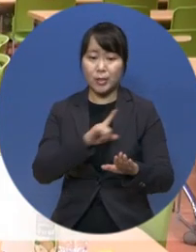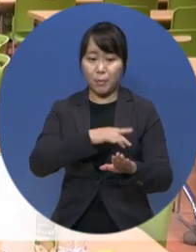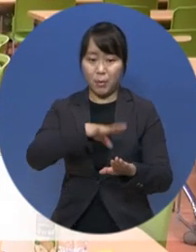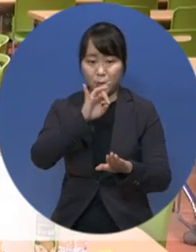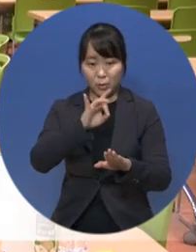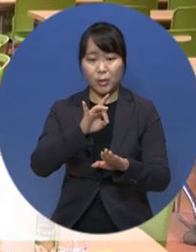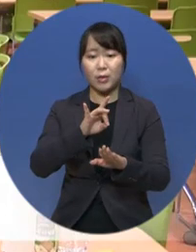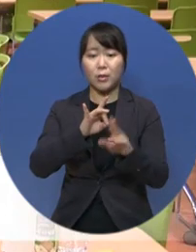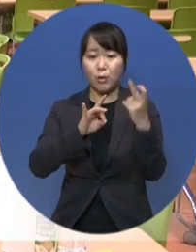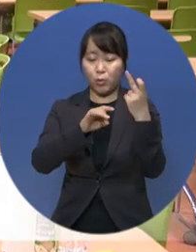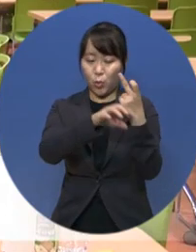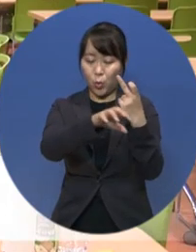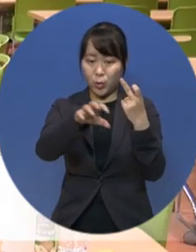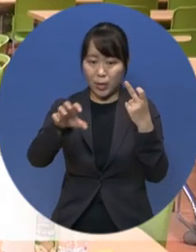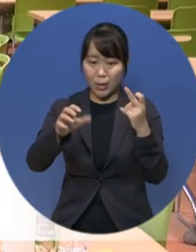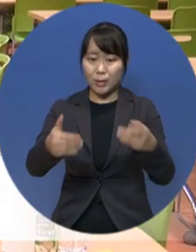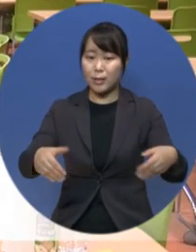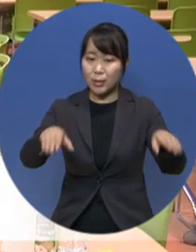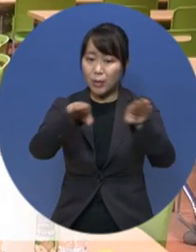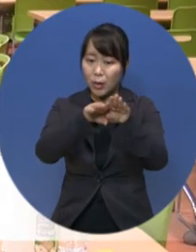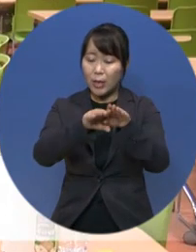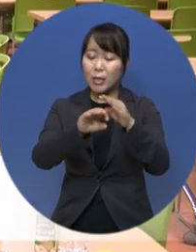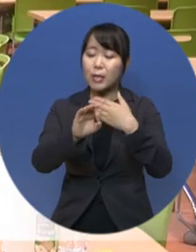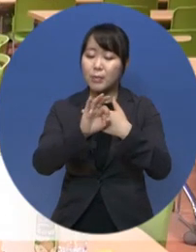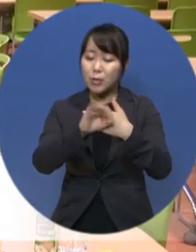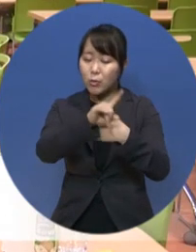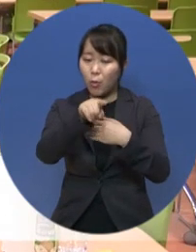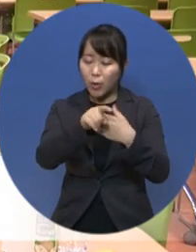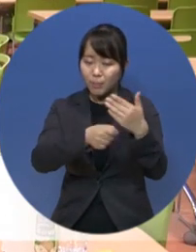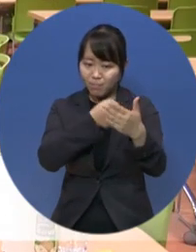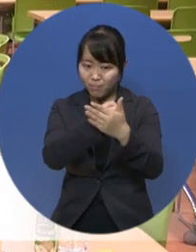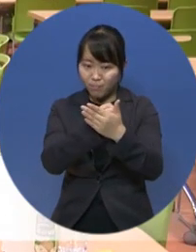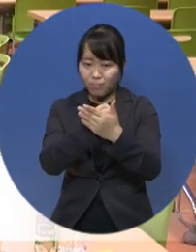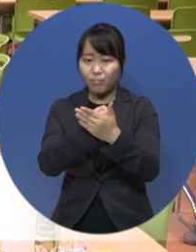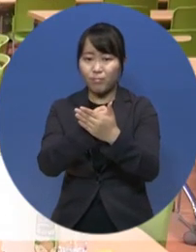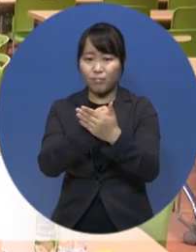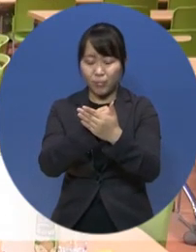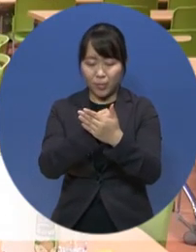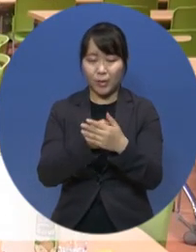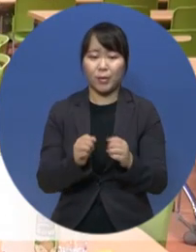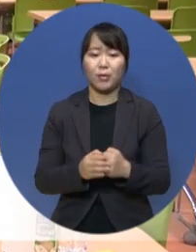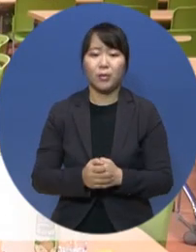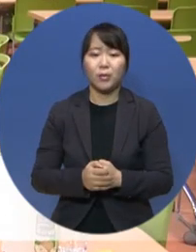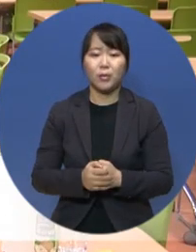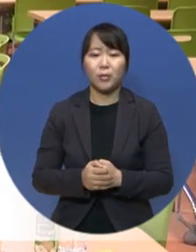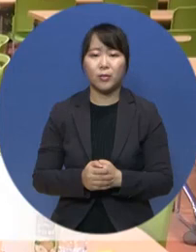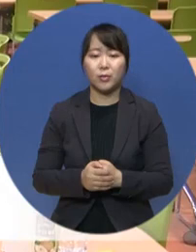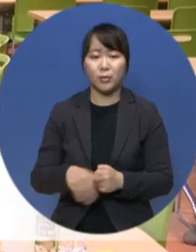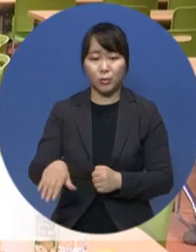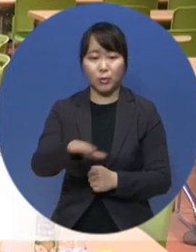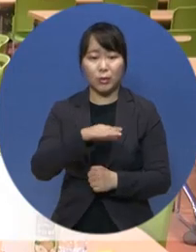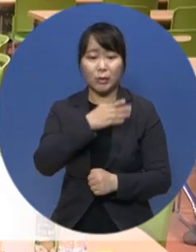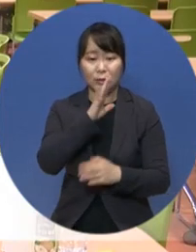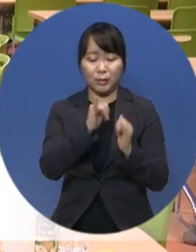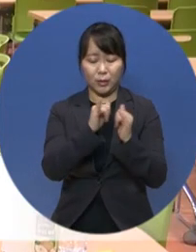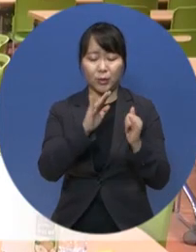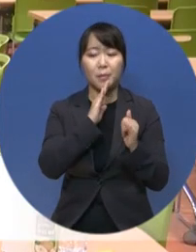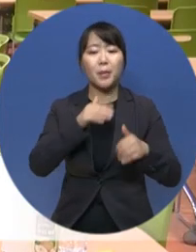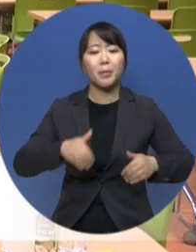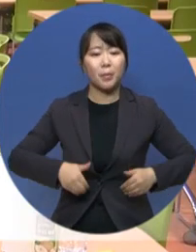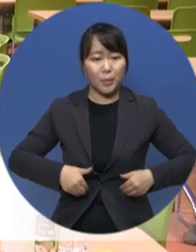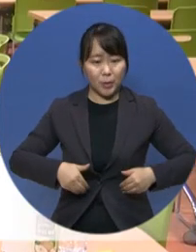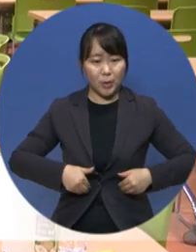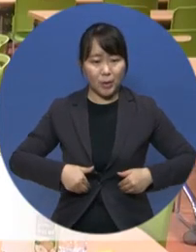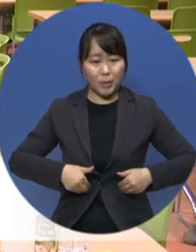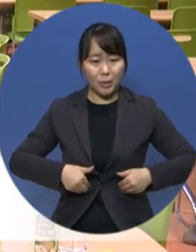에 12곳의 요양시설을 저희들이 임 일어선 장에서 에 우리 어르신들에게 정말로